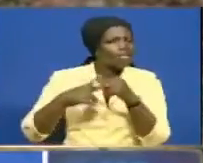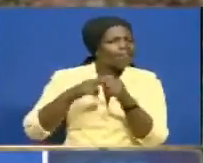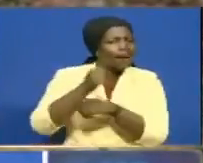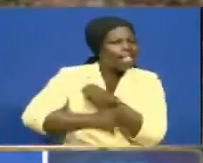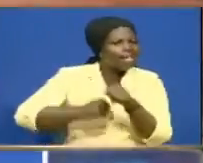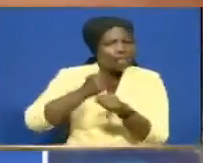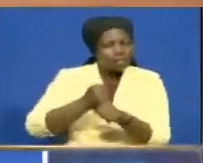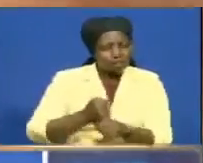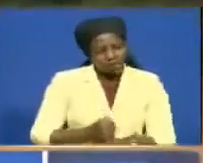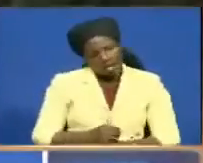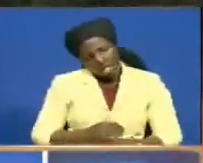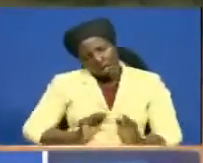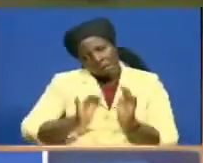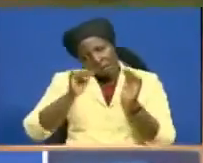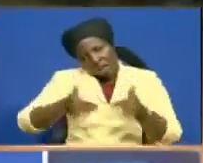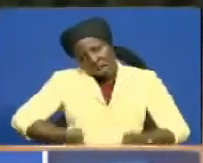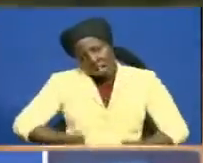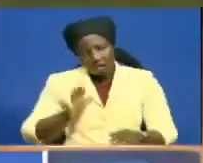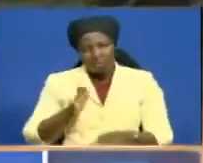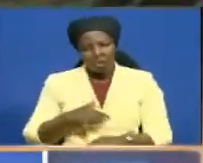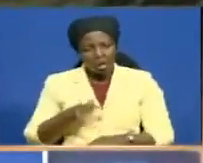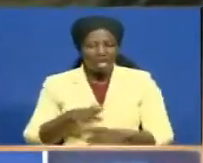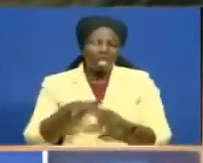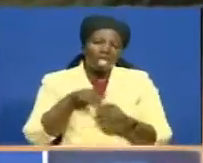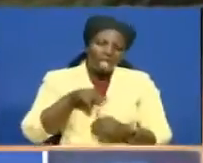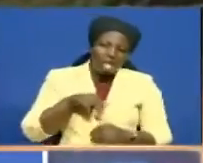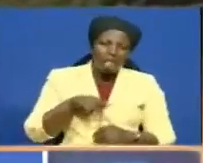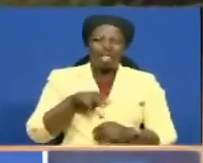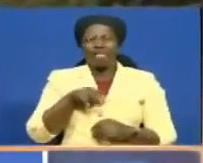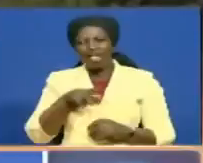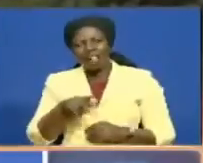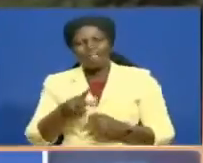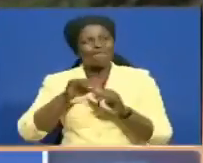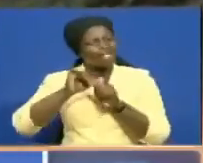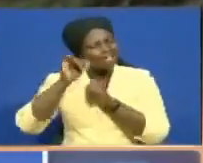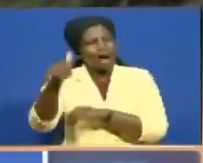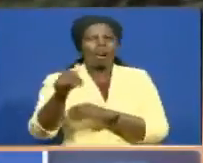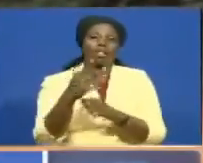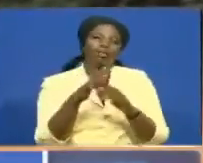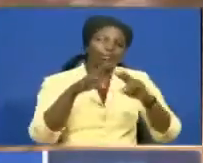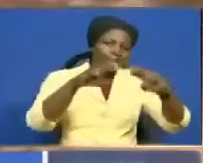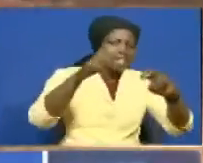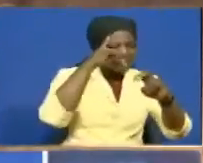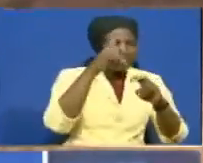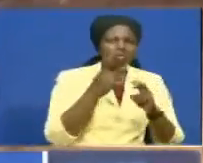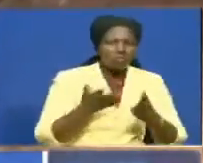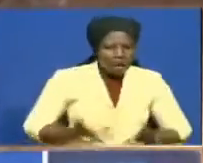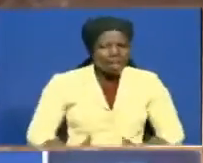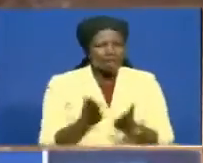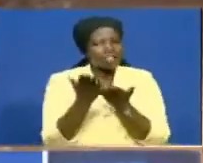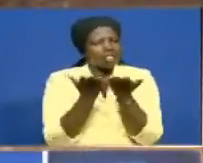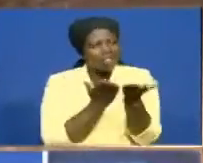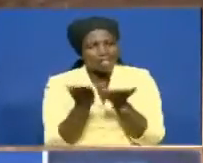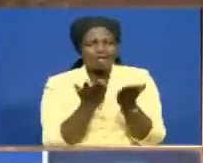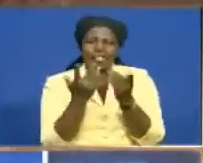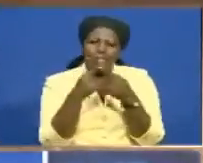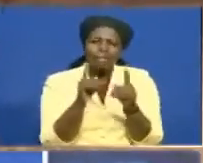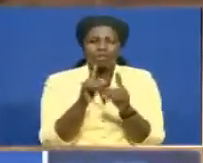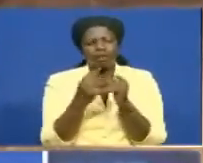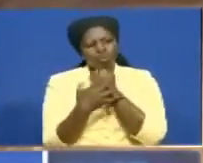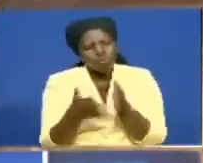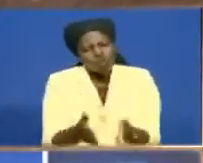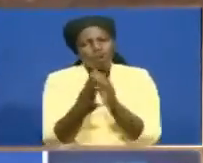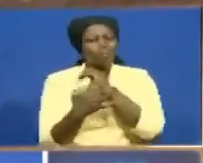wamevumilia safari ndefu wakitafuta huduma za kujifungua, huku barabara duni zikizorotesha hali. Baadhi yao